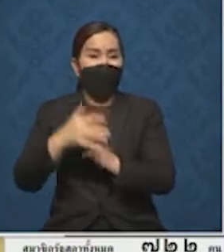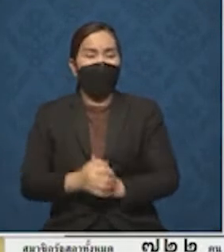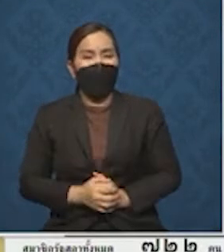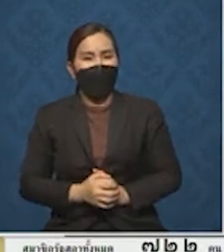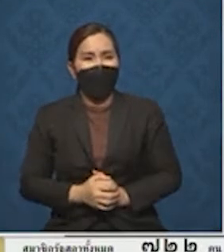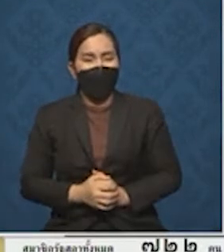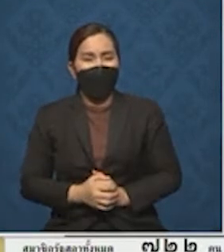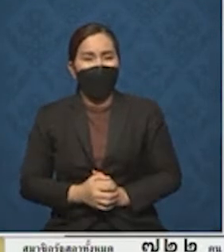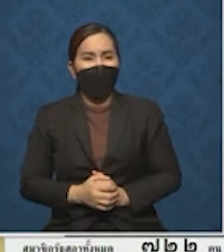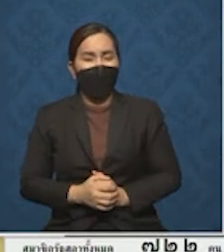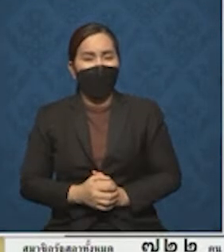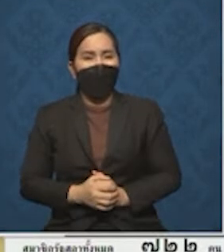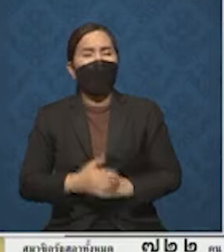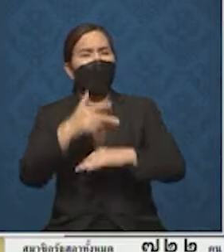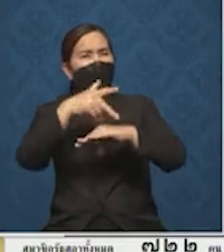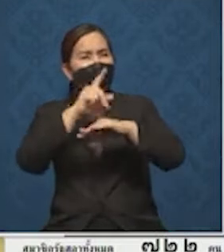ปากฏว่า